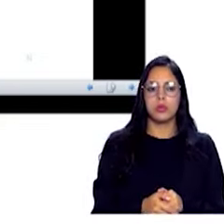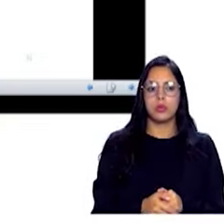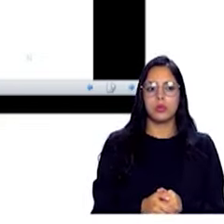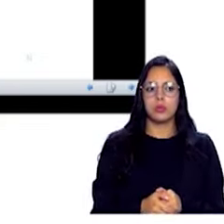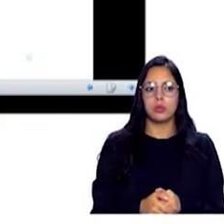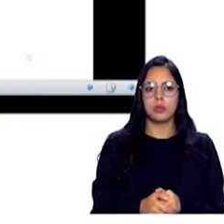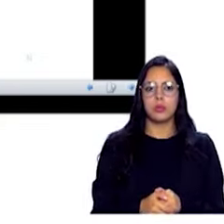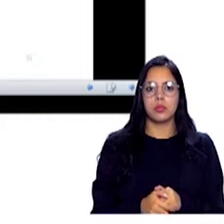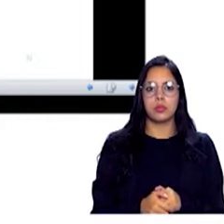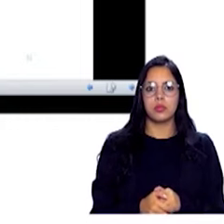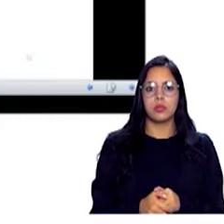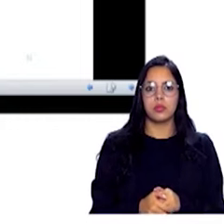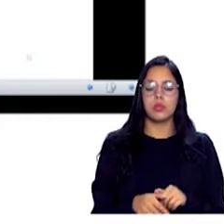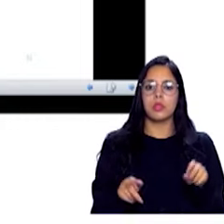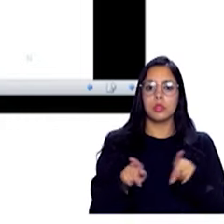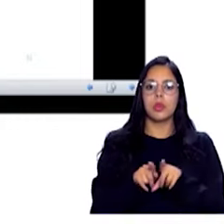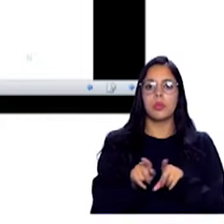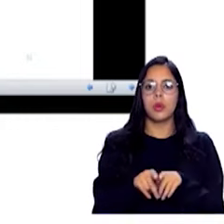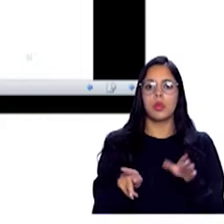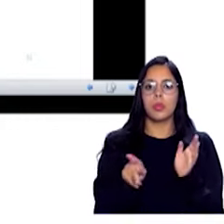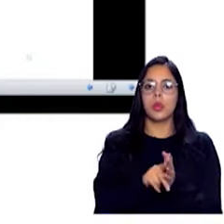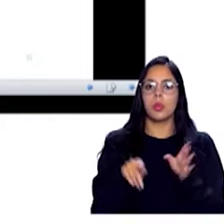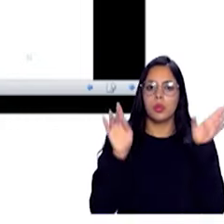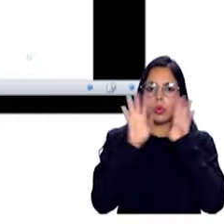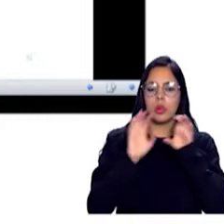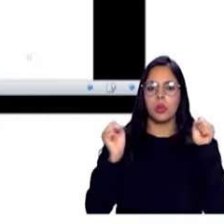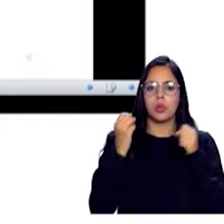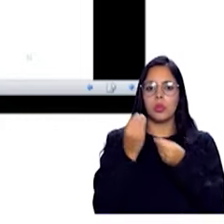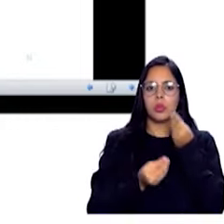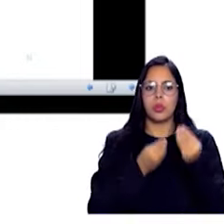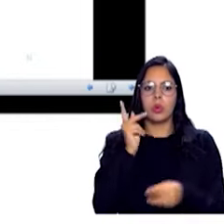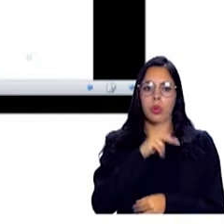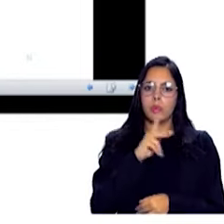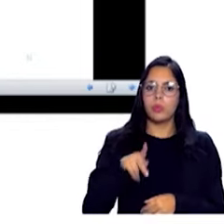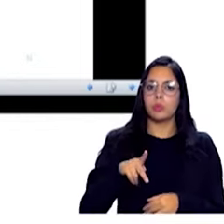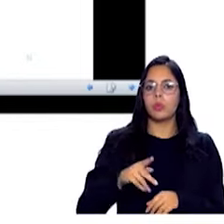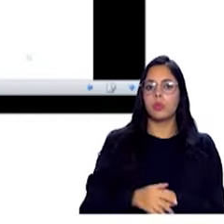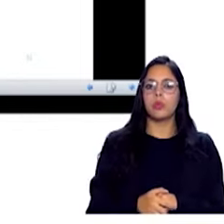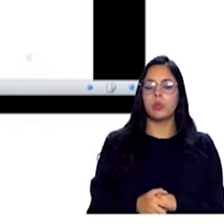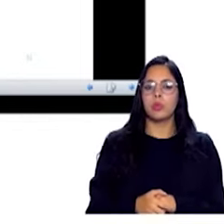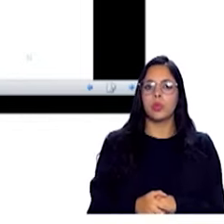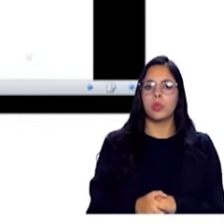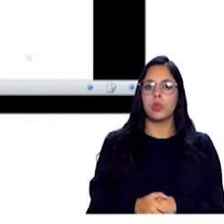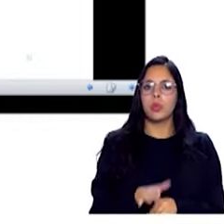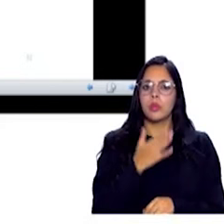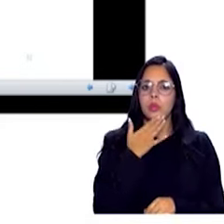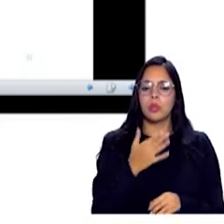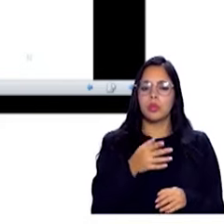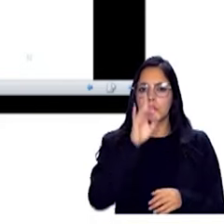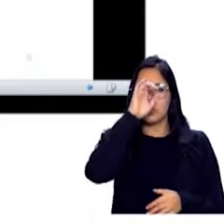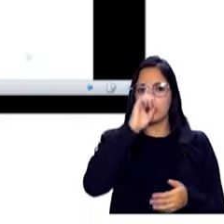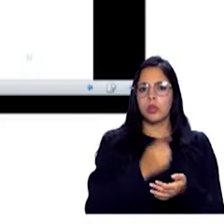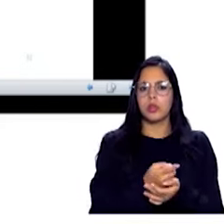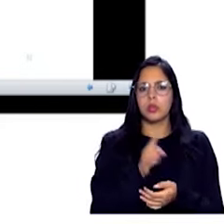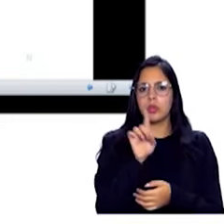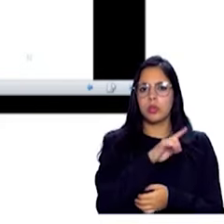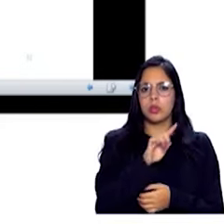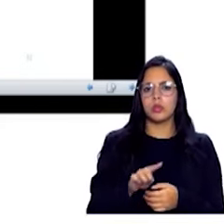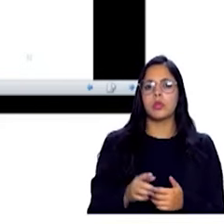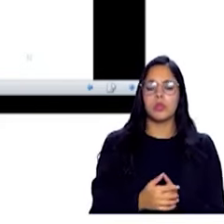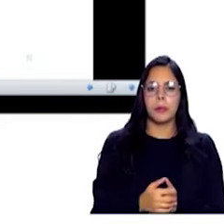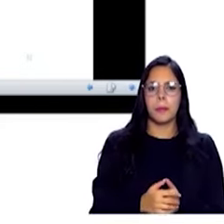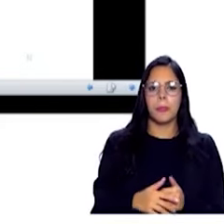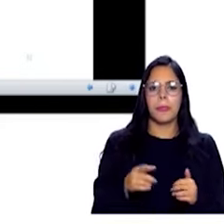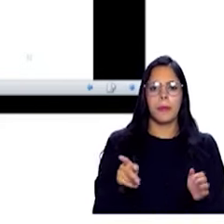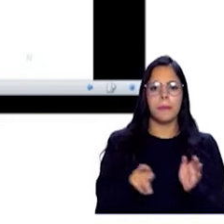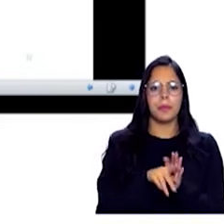Professor Michele taruffo la corte di cassazione decide comunque e sempre un caso concreto quello che puo cambiare e lo scopo